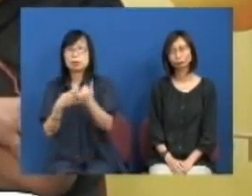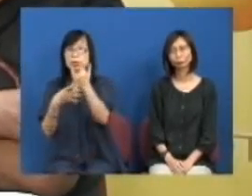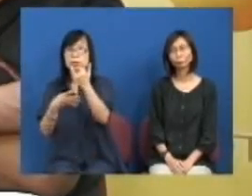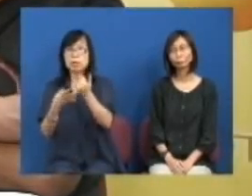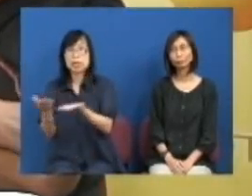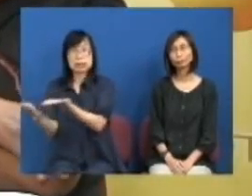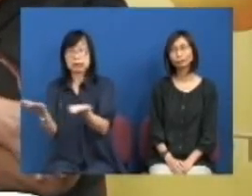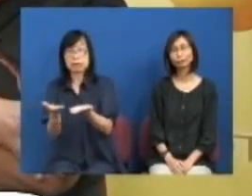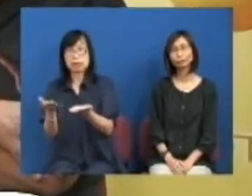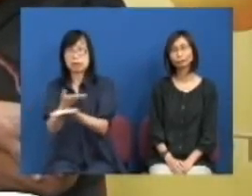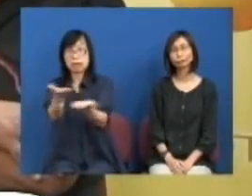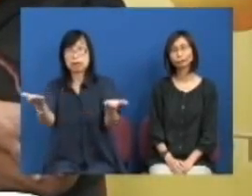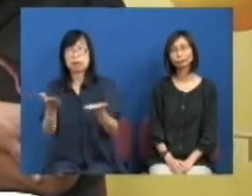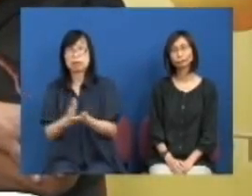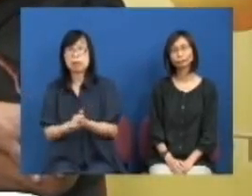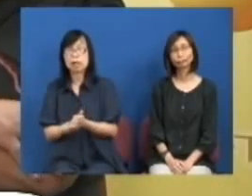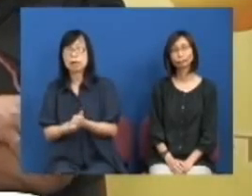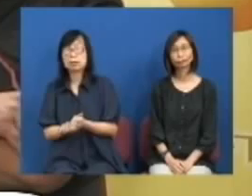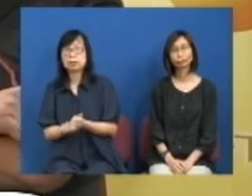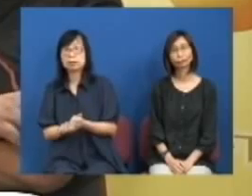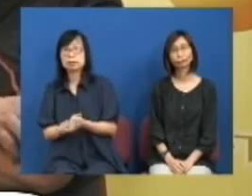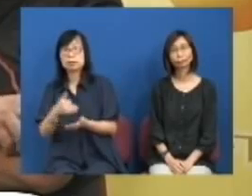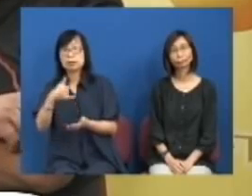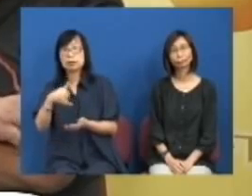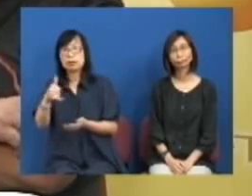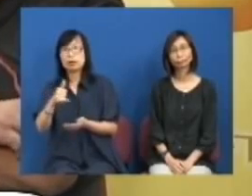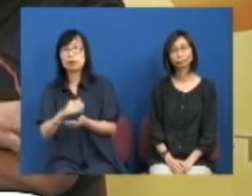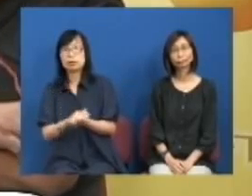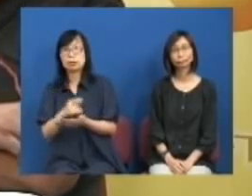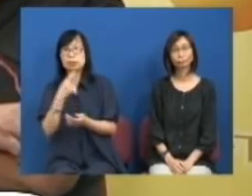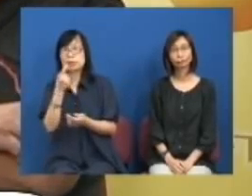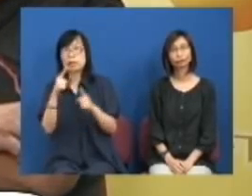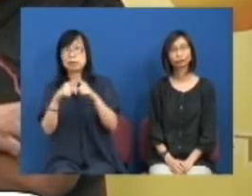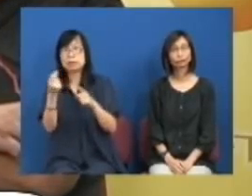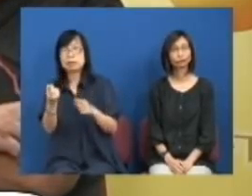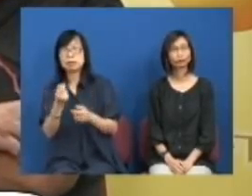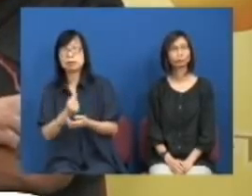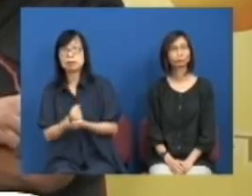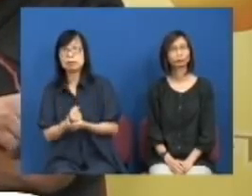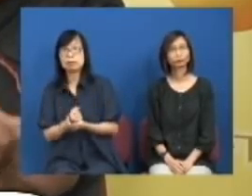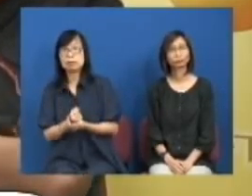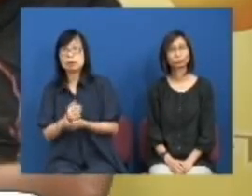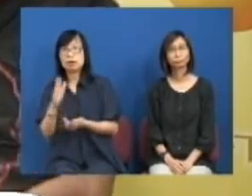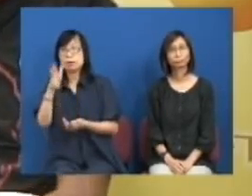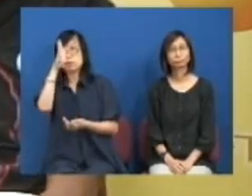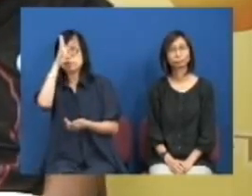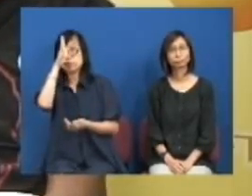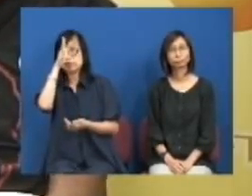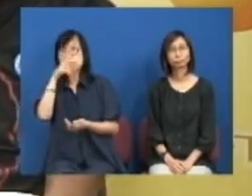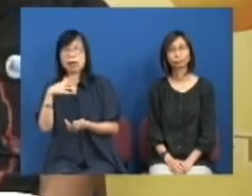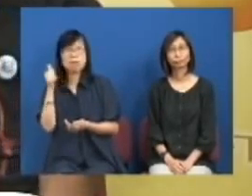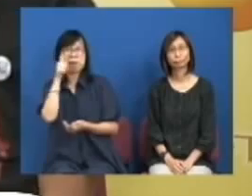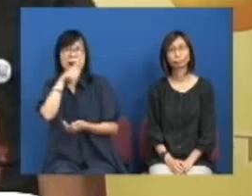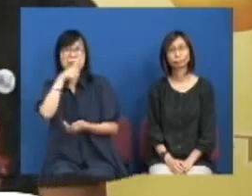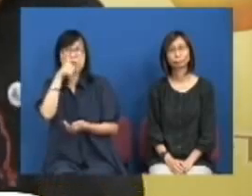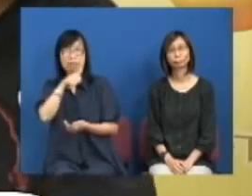大家去，因為只要這個我哋稍微人少咧，咁就特區政府咧就會牙刷刷噶啦。佢哋睇